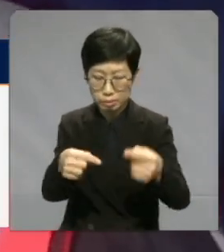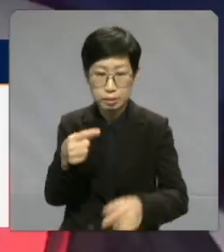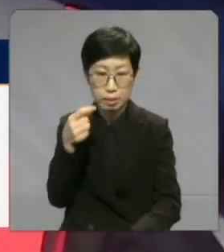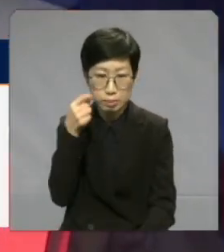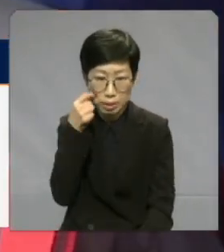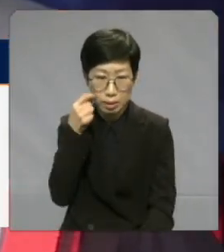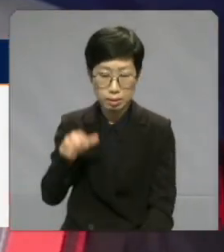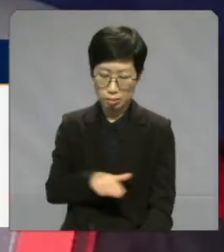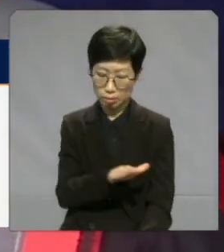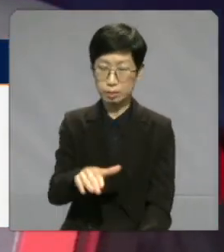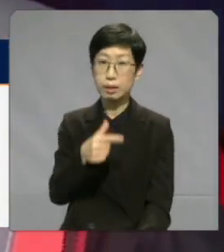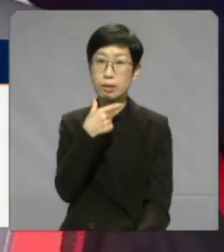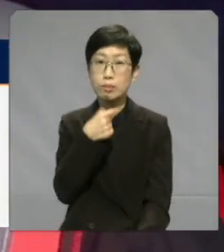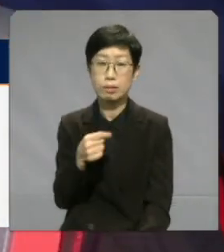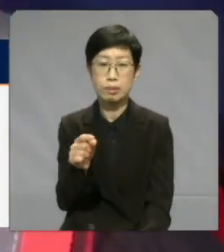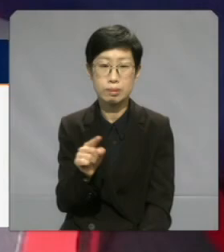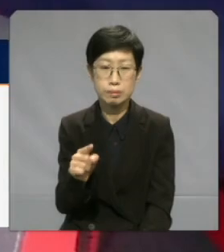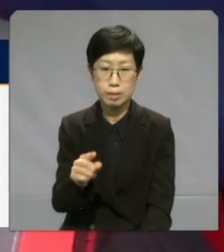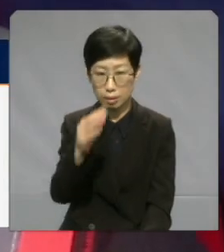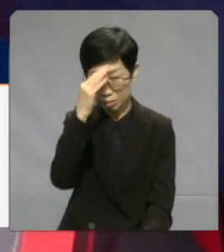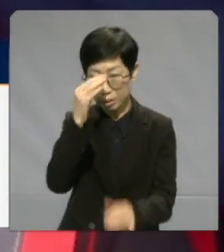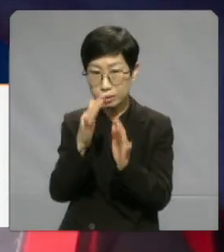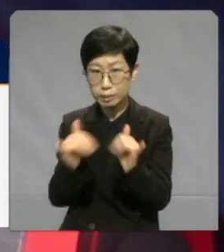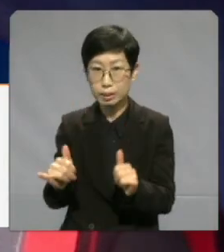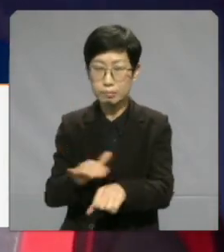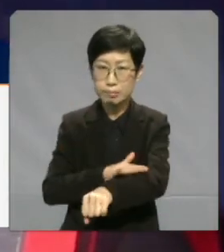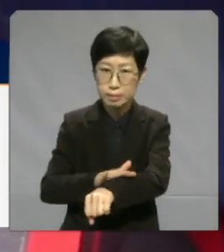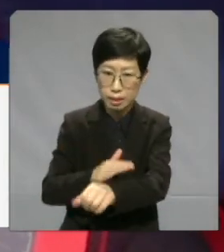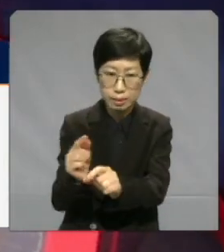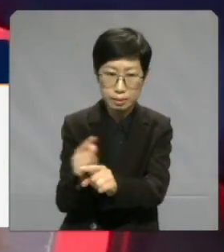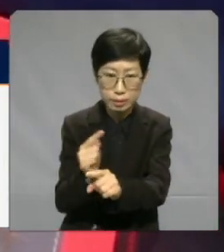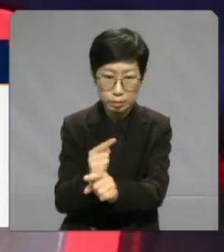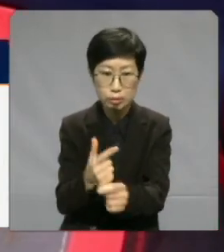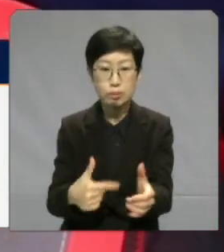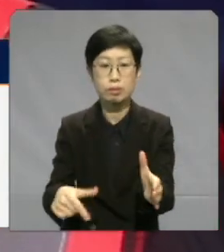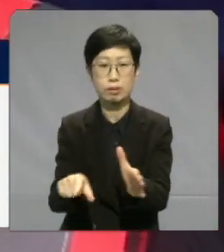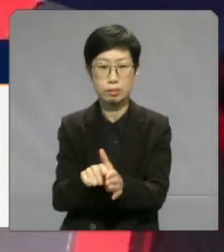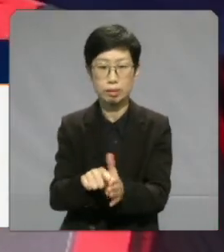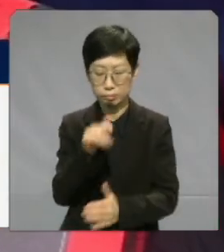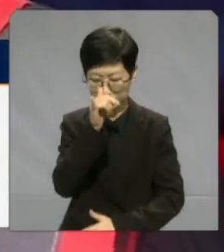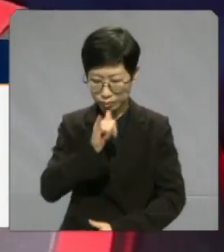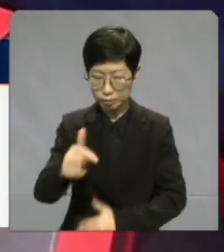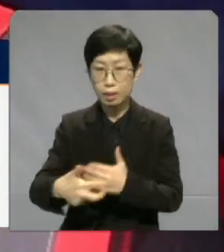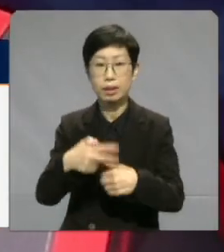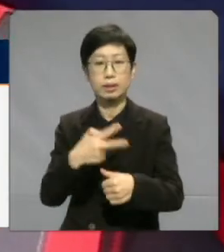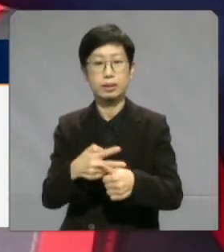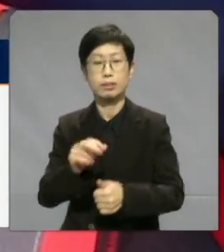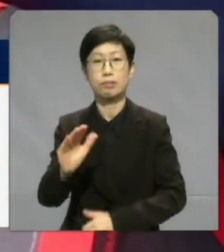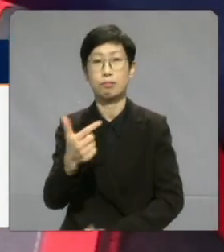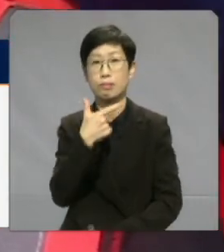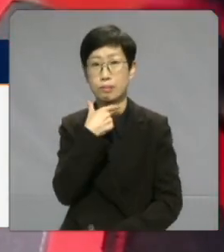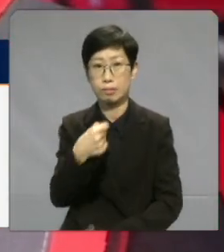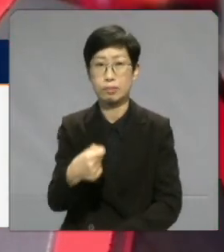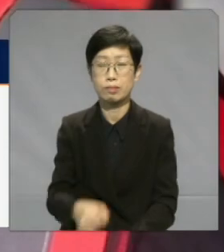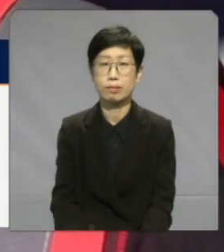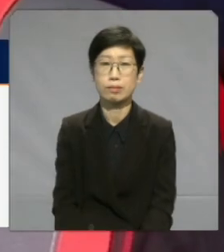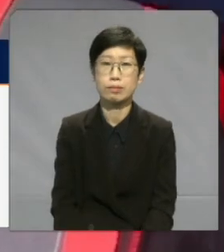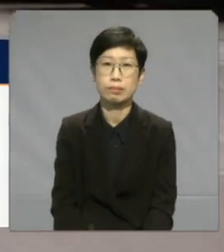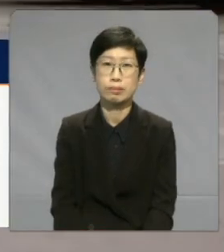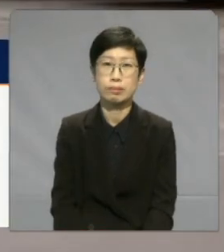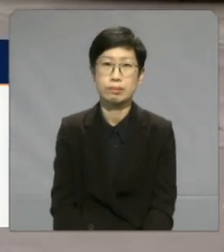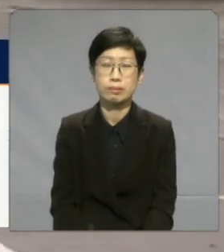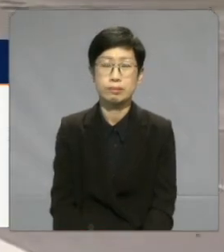And what we want is to be able to be good future doctors, you know, who are capable of providing great care to